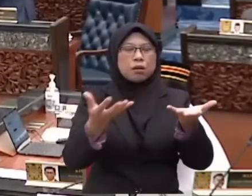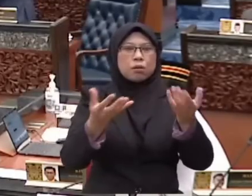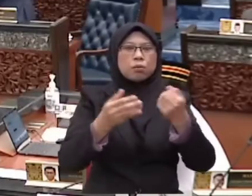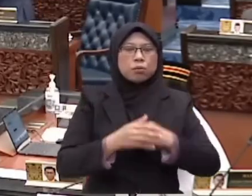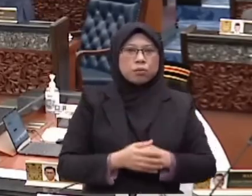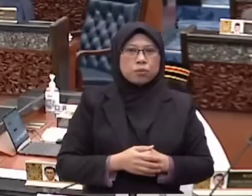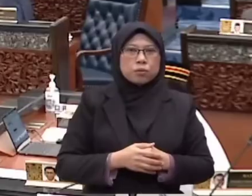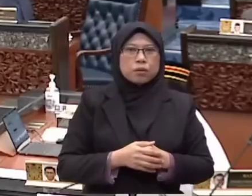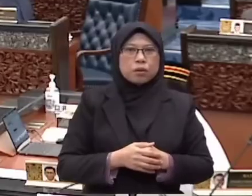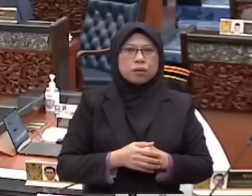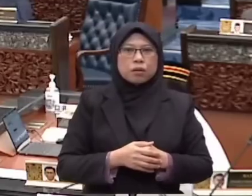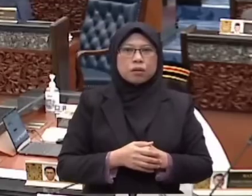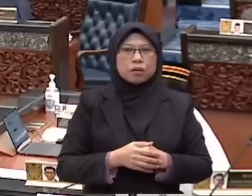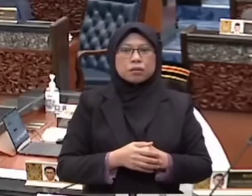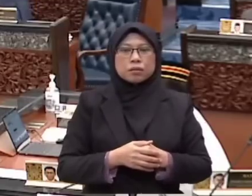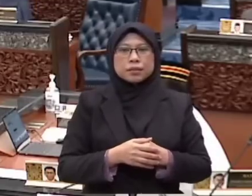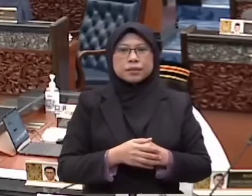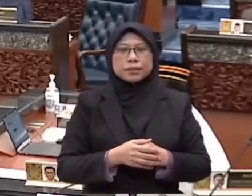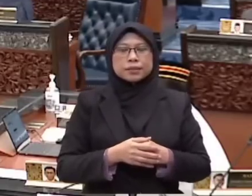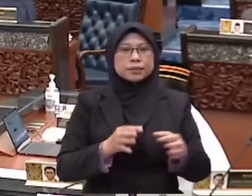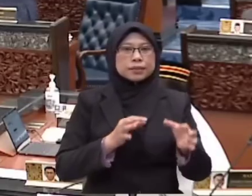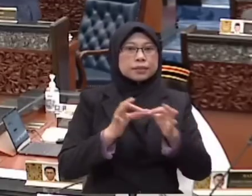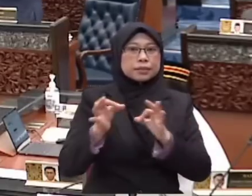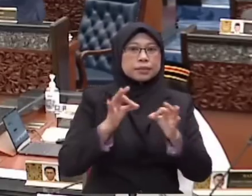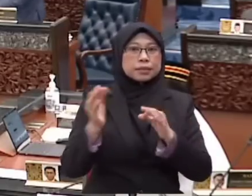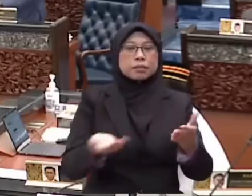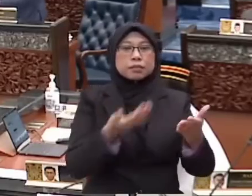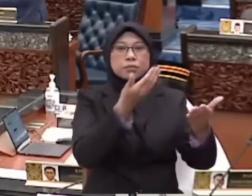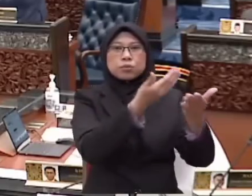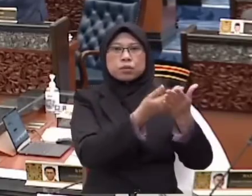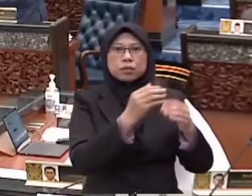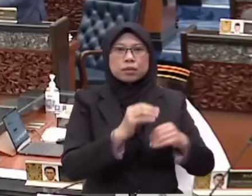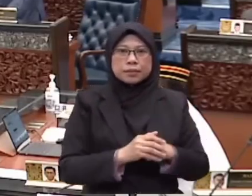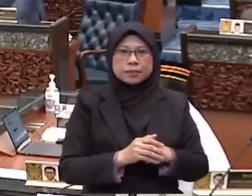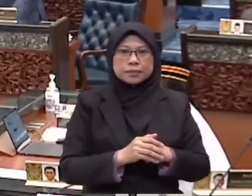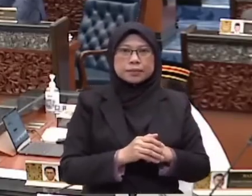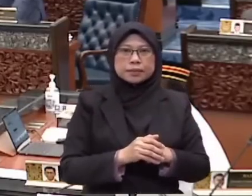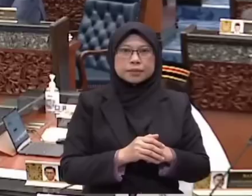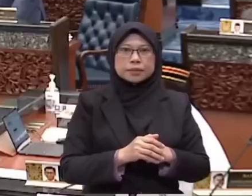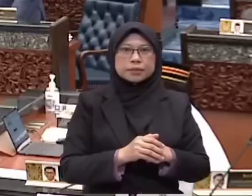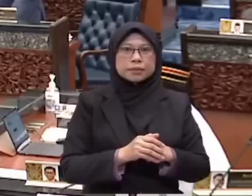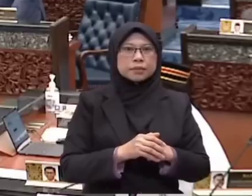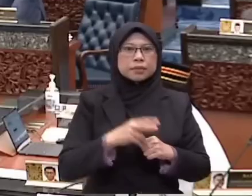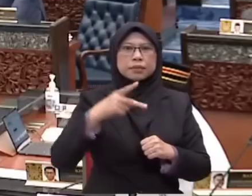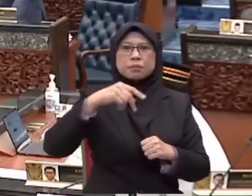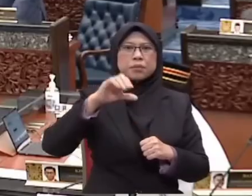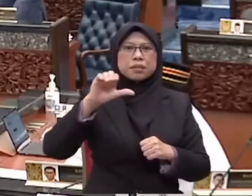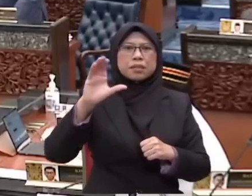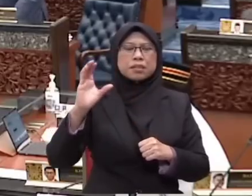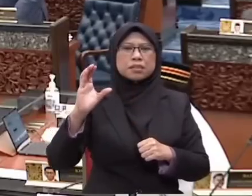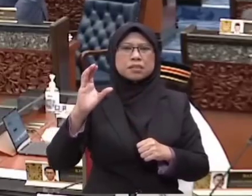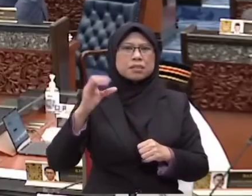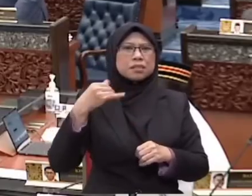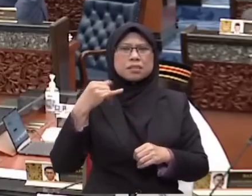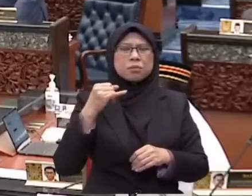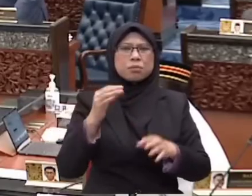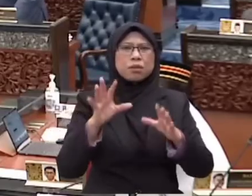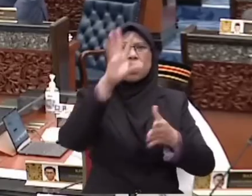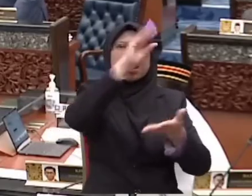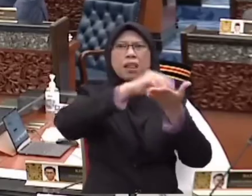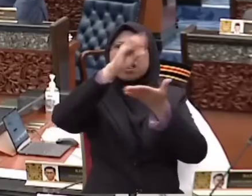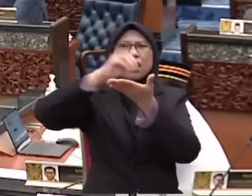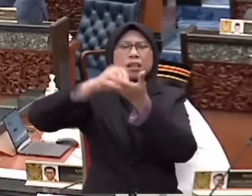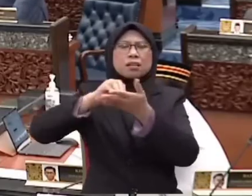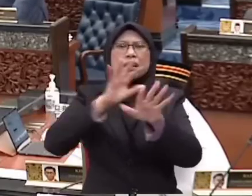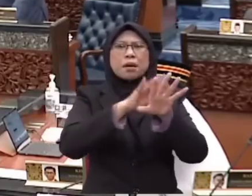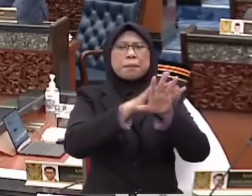Proceeding PAC, mana keterangan yang dikemukakan dalam banyak perbahasan. PAC tak boleh pick up persidangan parlimen. Dia nak ambil laporan audit.